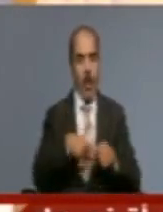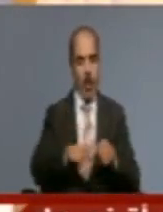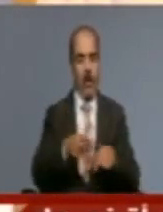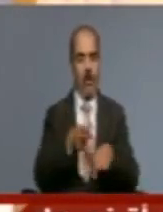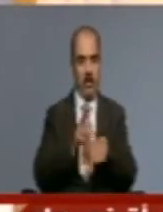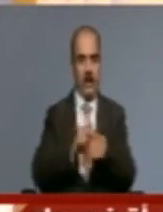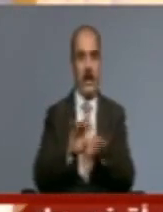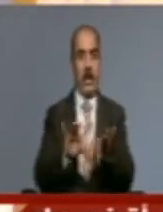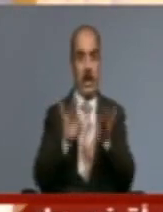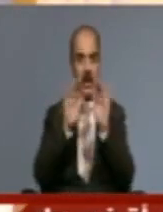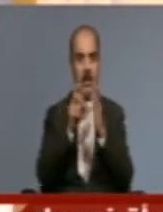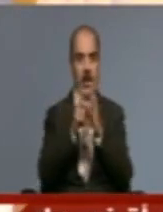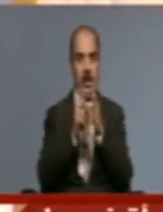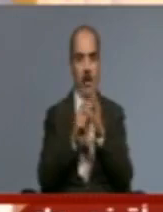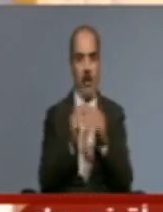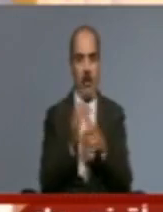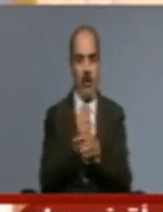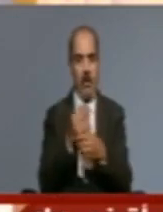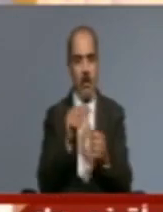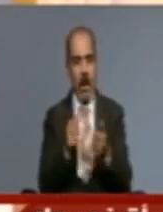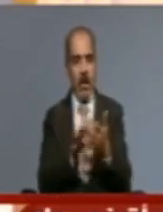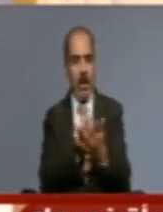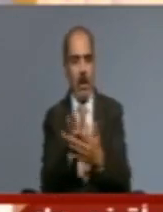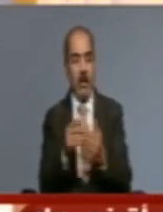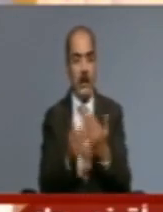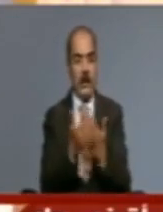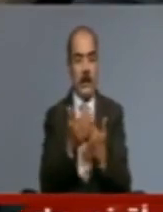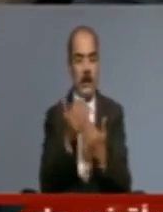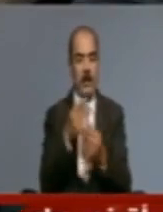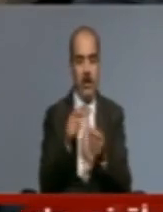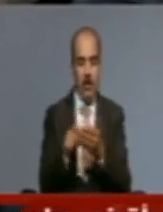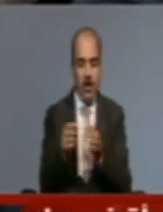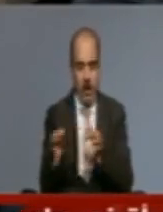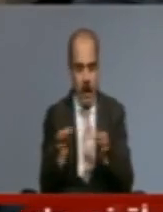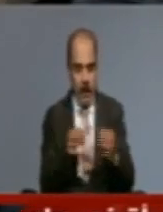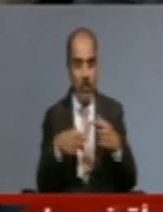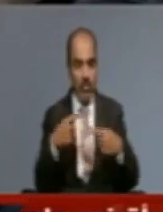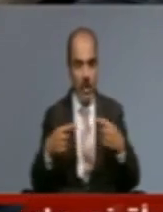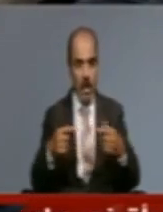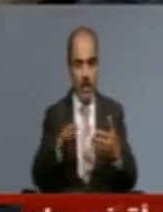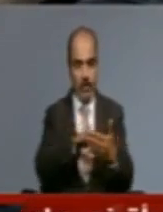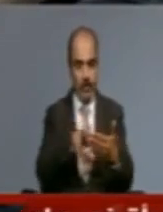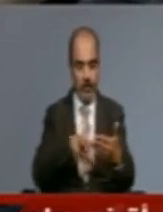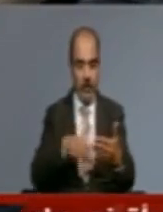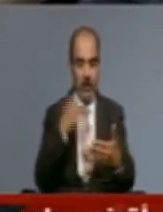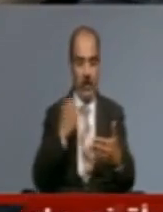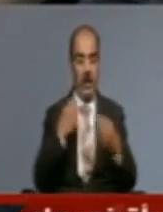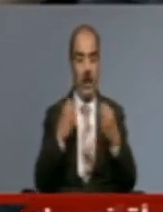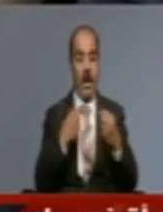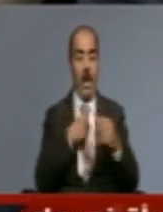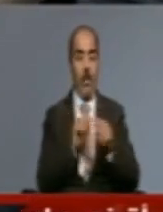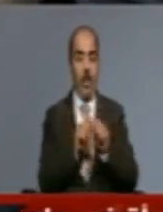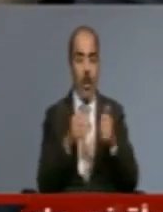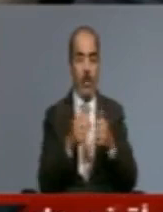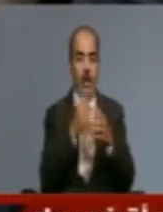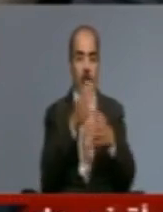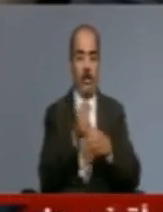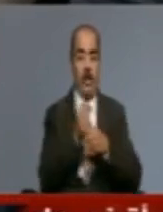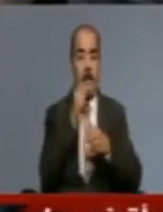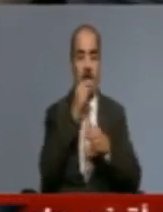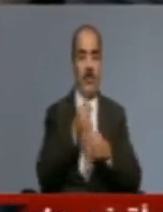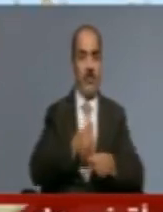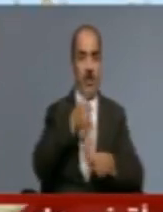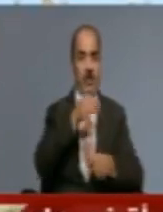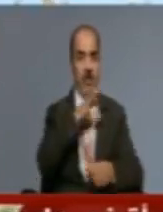شخصية متوازن يدعم الأسرة، يدعم استقرار الأسرة ويحافظ على مكتسبات المرأة